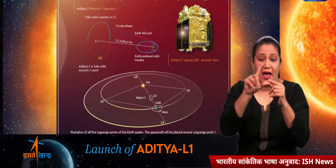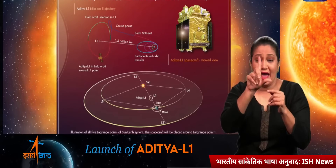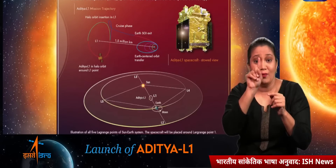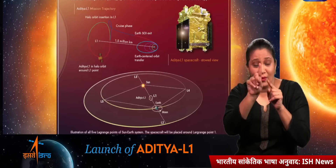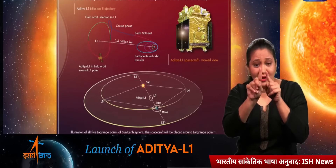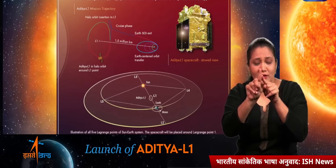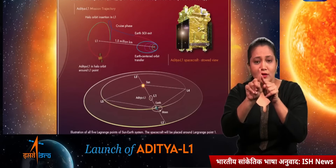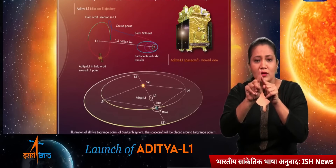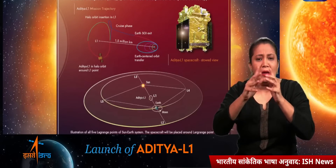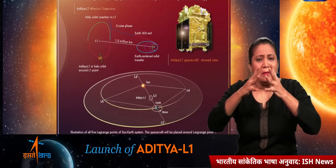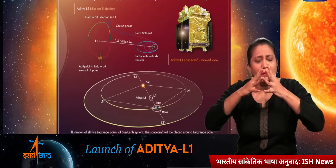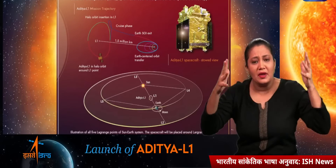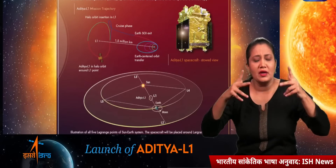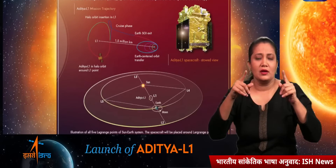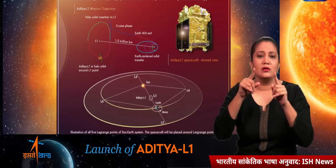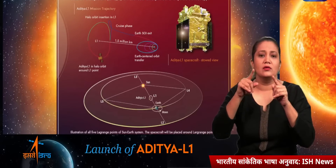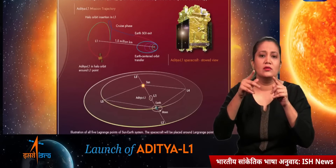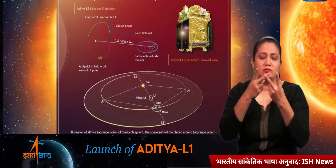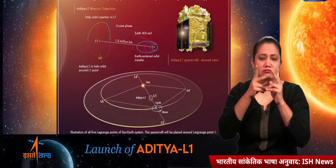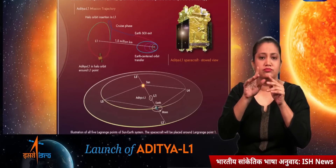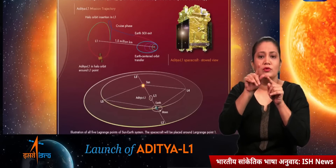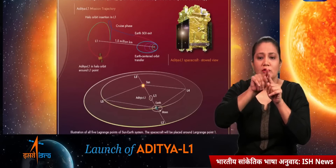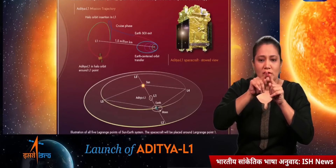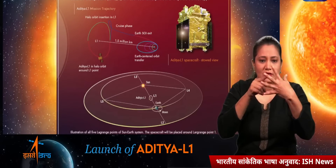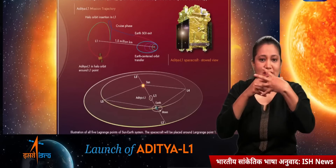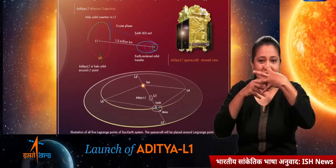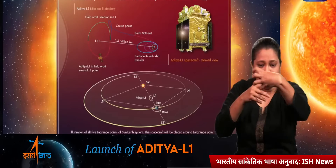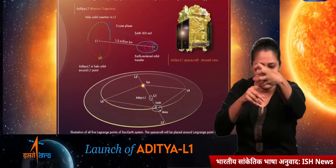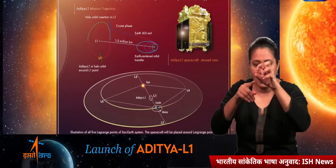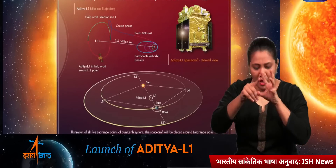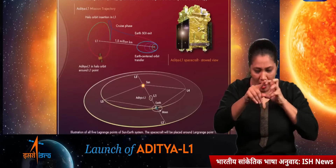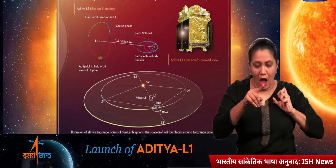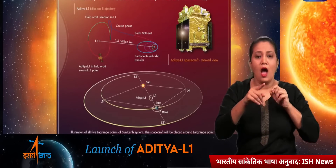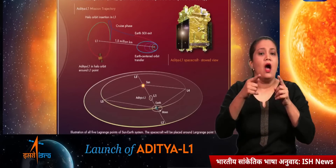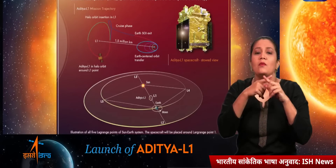पर दो बड़े द्रव्यमानों का गुरुत्वाकर्षण खिंचाव बराबर हो जाता है